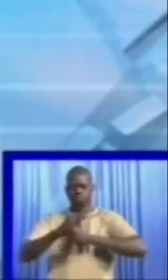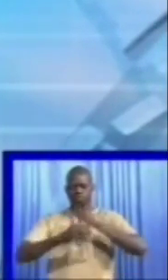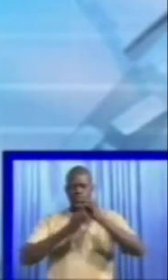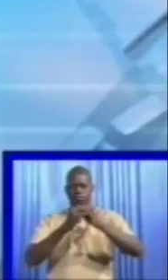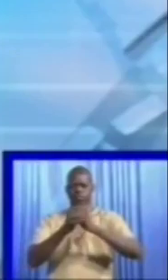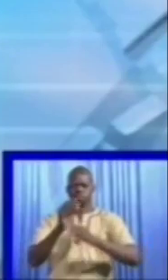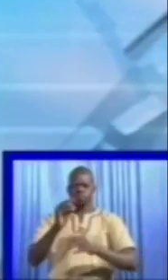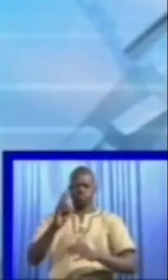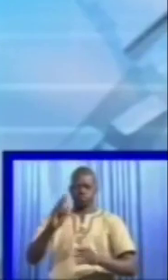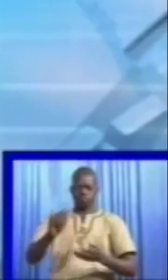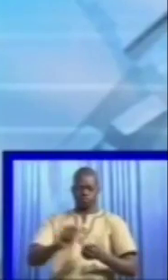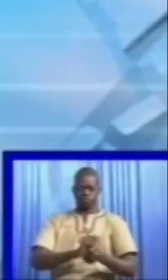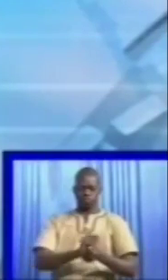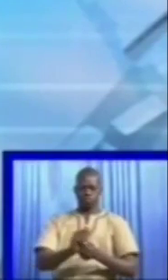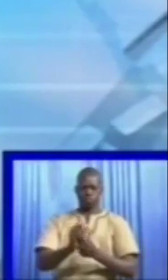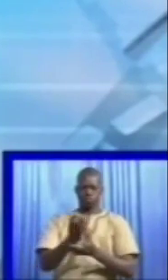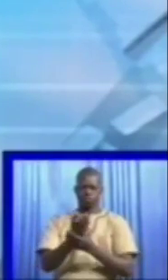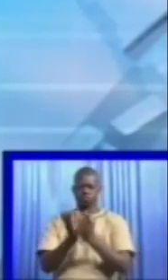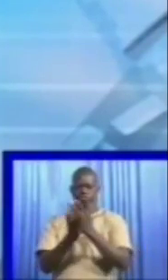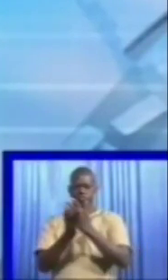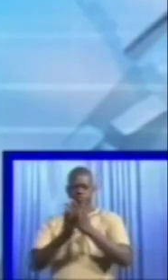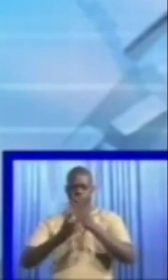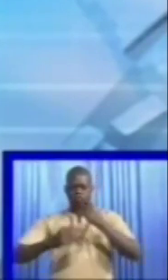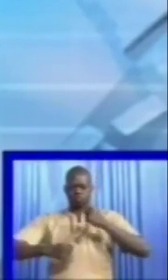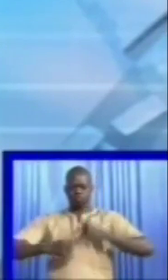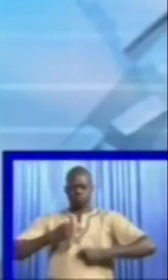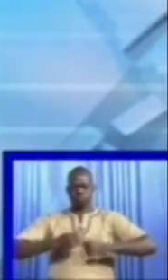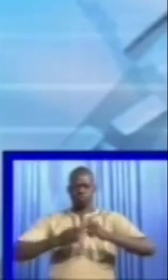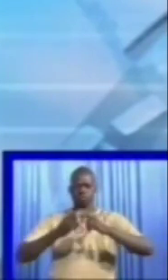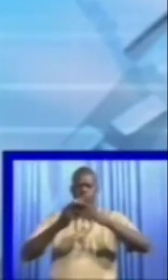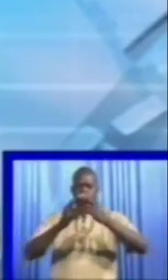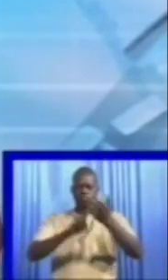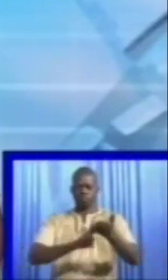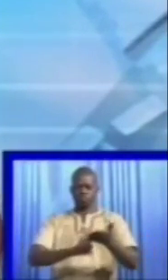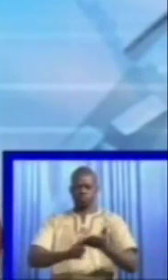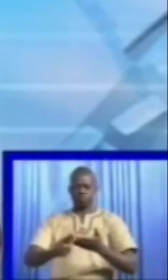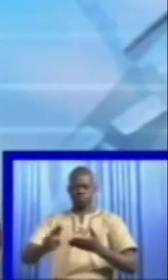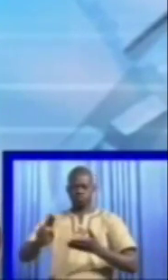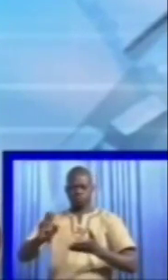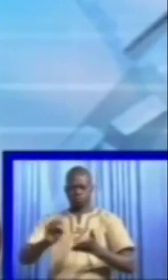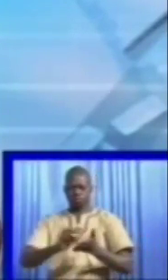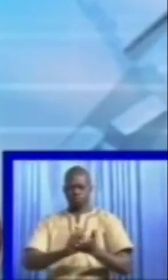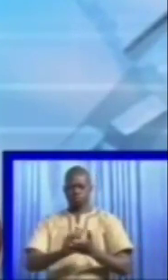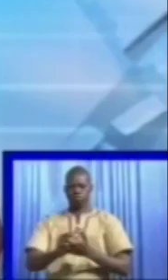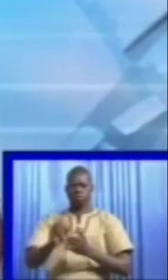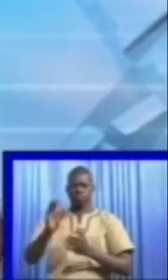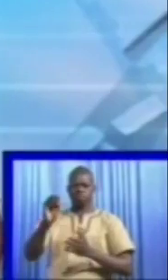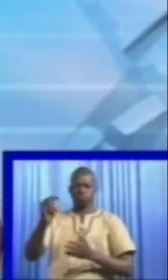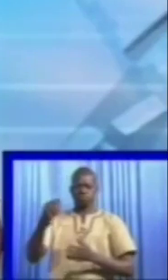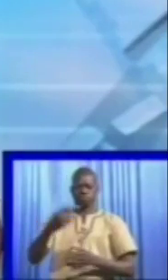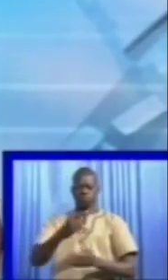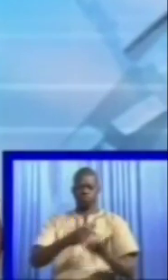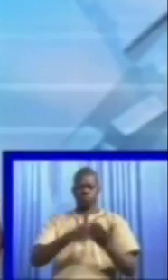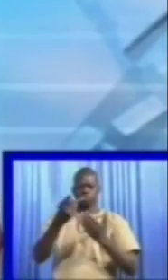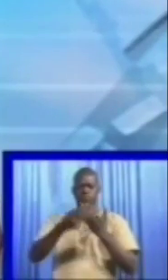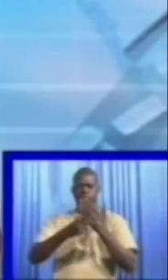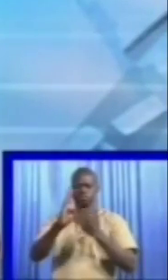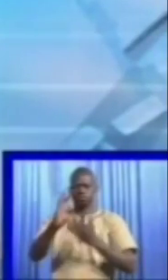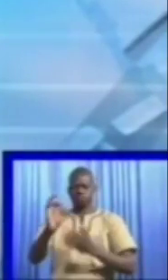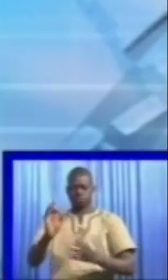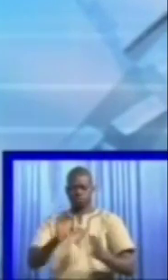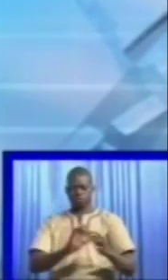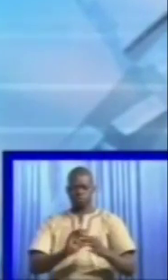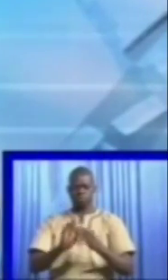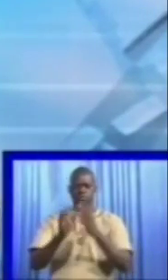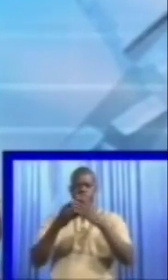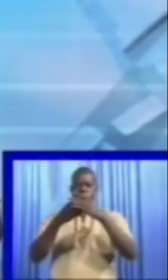du lavage des mains et des toilettes au nom de l'hygiène et de l'assainissement. L'ONG Plan Burkina et ses partenaires ont